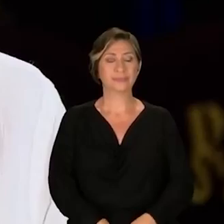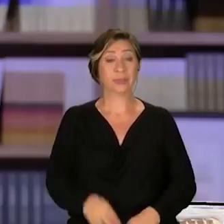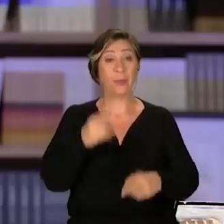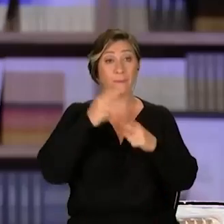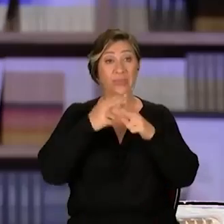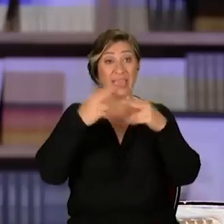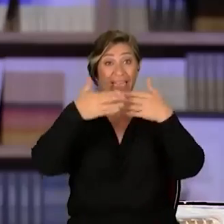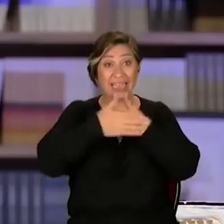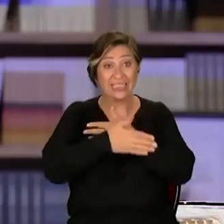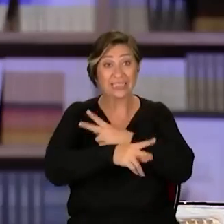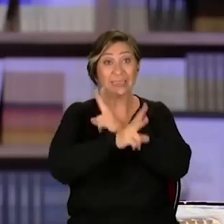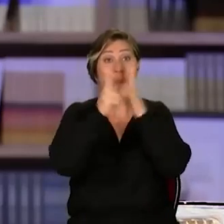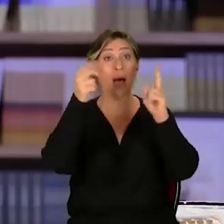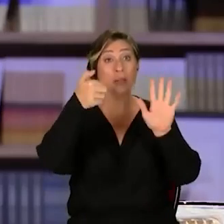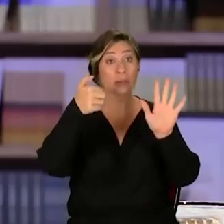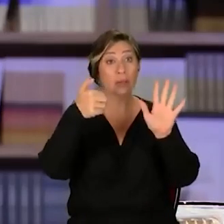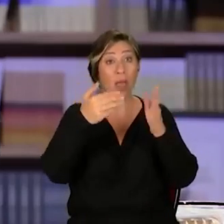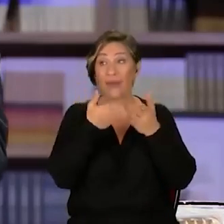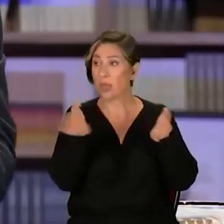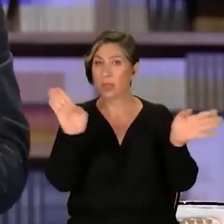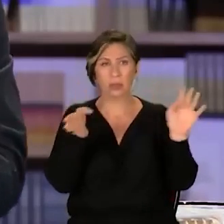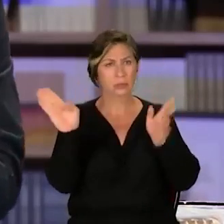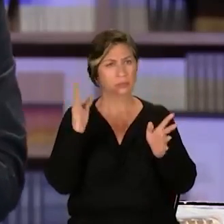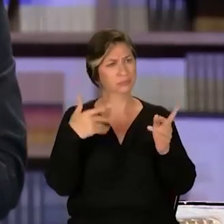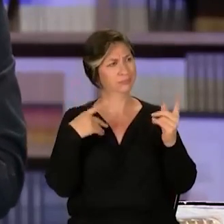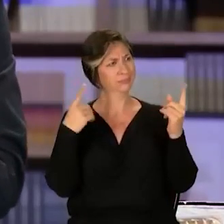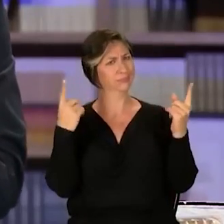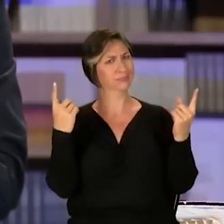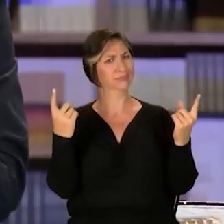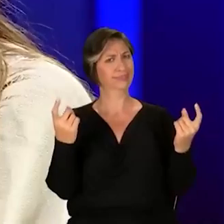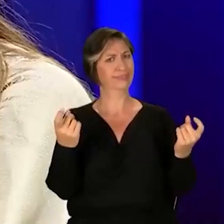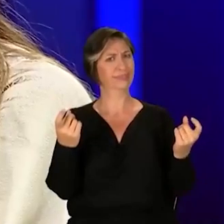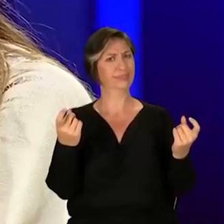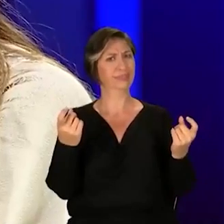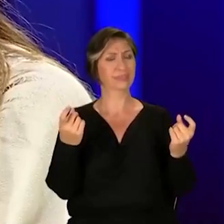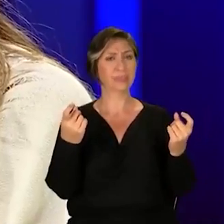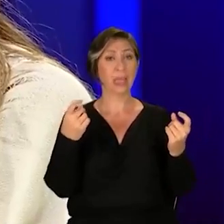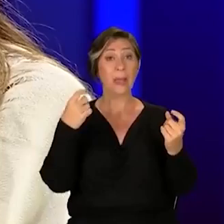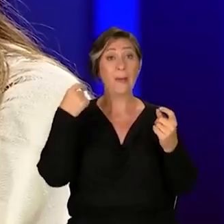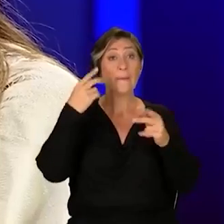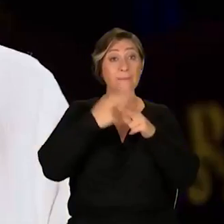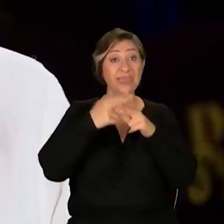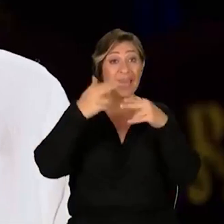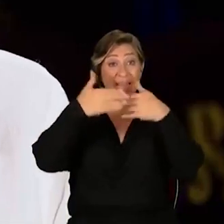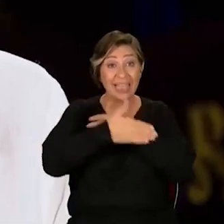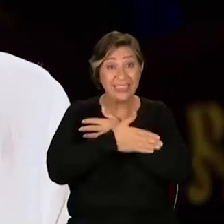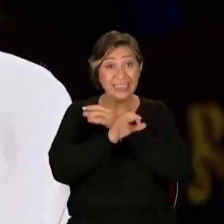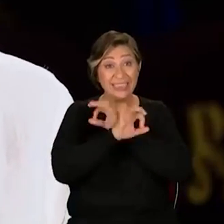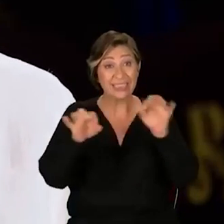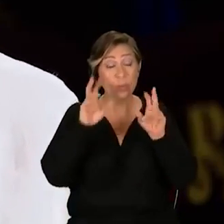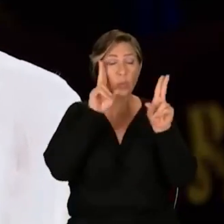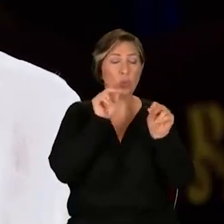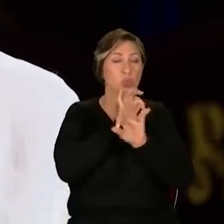Pazar gecesini sabah. Yani ve sonra... Güzel bir şey çünkü bir de pazar gecesi uykusuzluğu diye ayrı